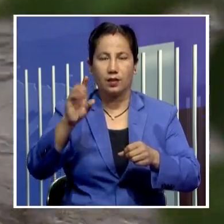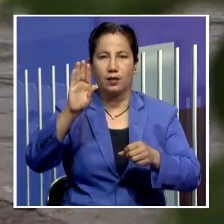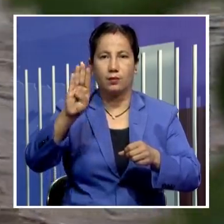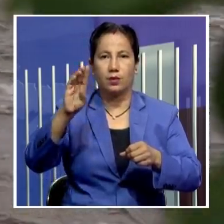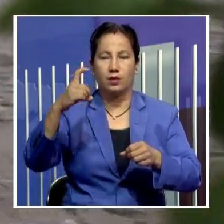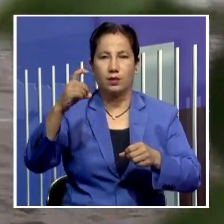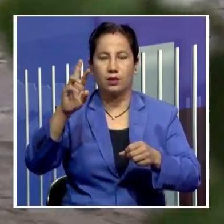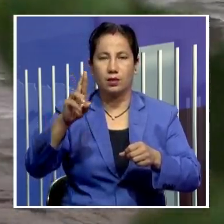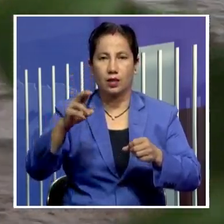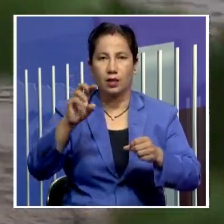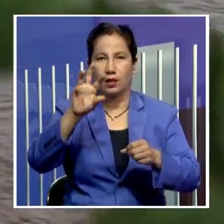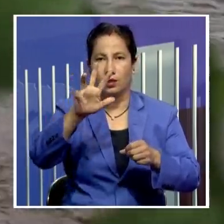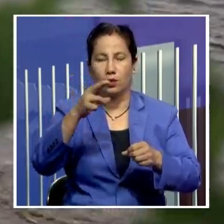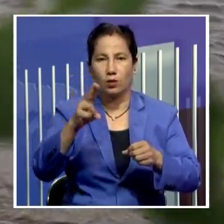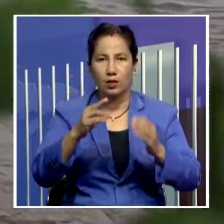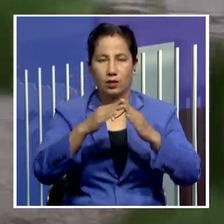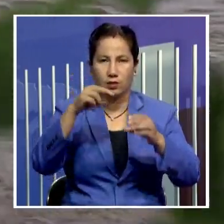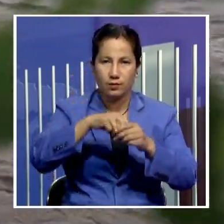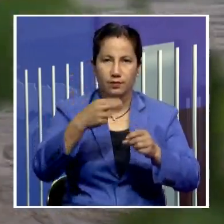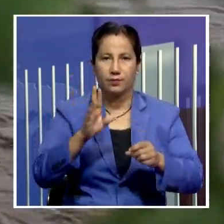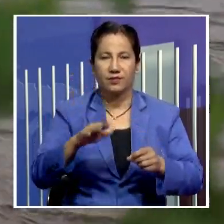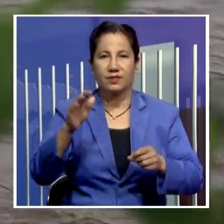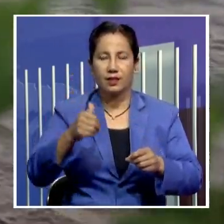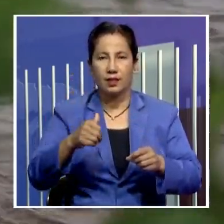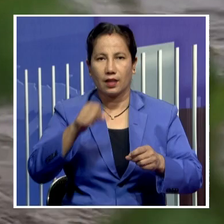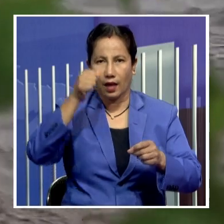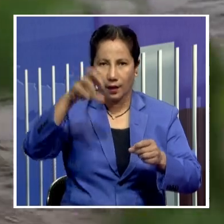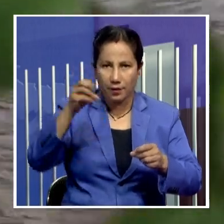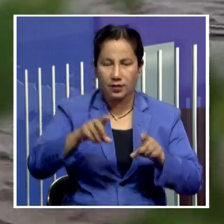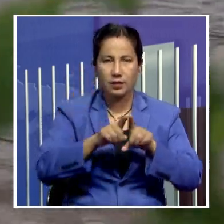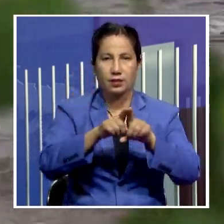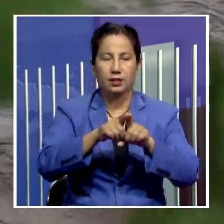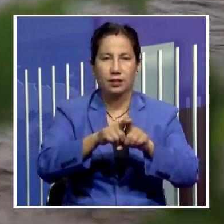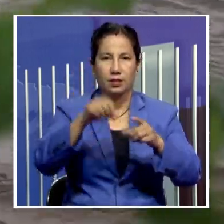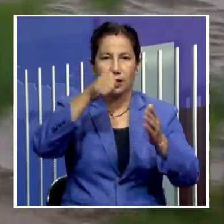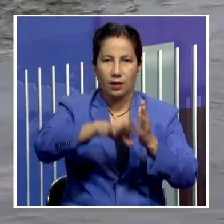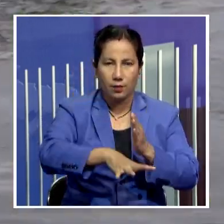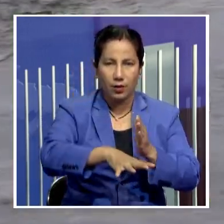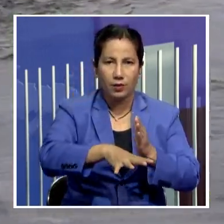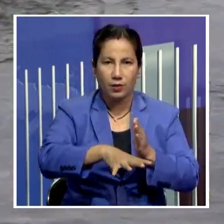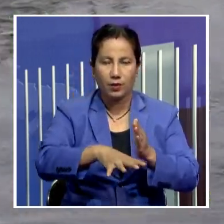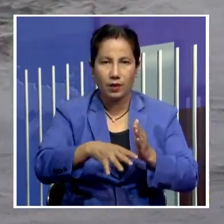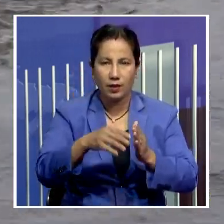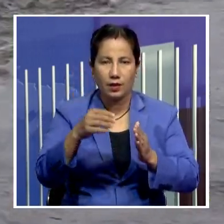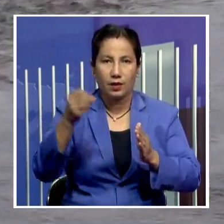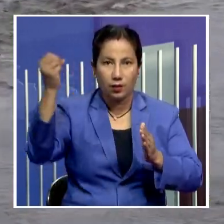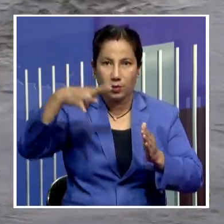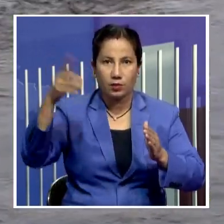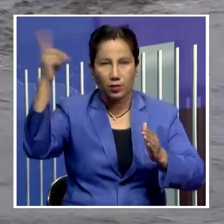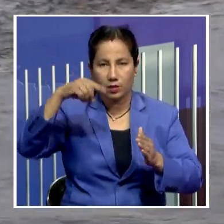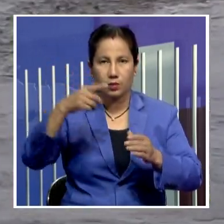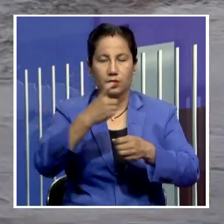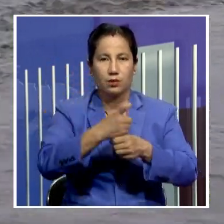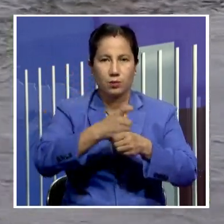बगरपुरका 9 घर डुबानमा परेका छन्। यता अविरल वर्षासँगै खसेको पहिरोले ट्रान्सफर्मरमा क्षति पुर्याएपछि